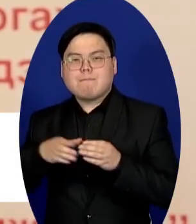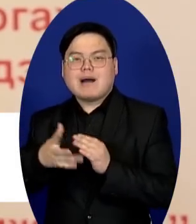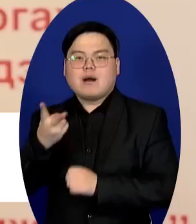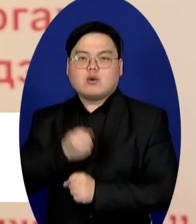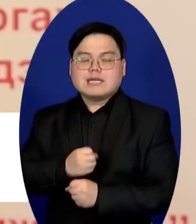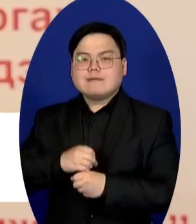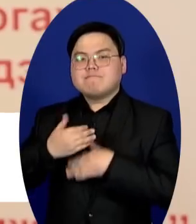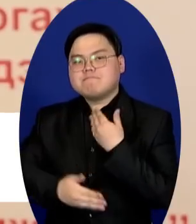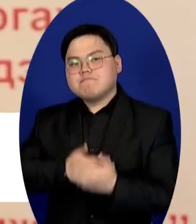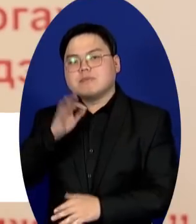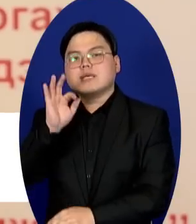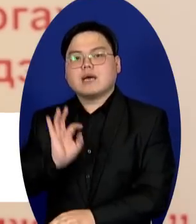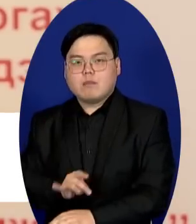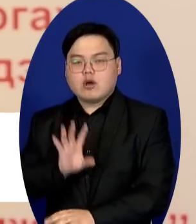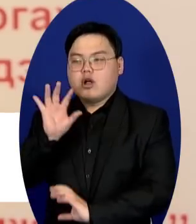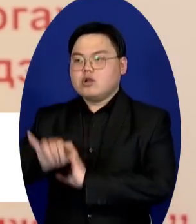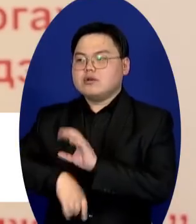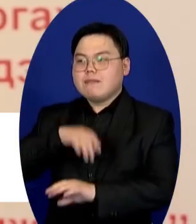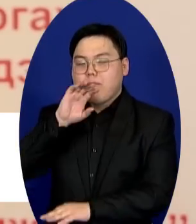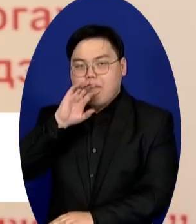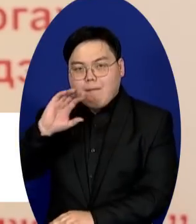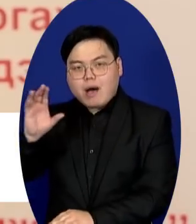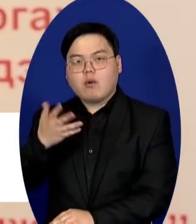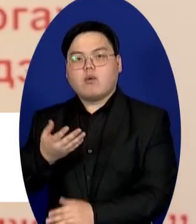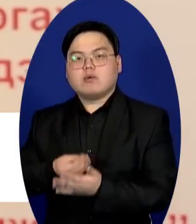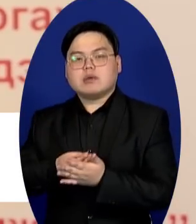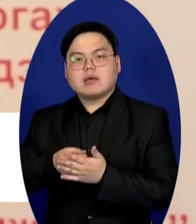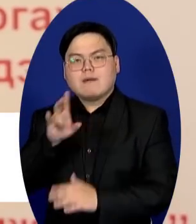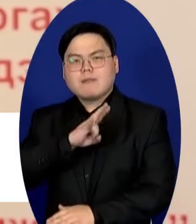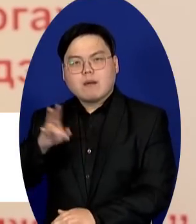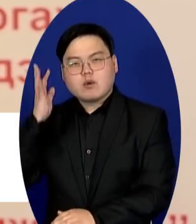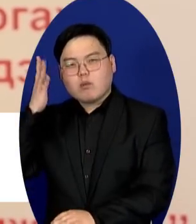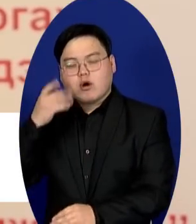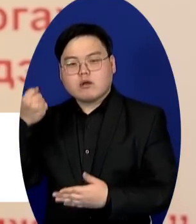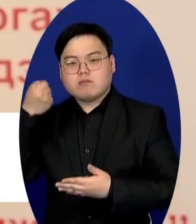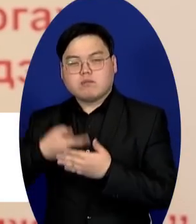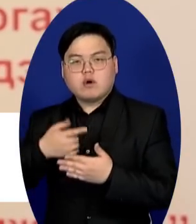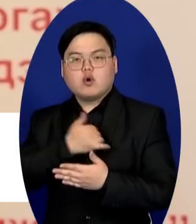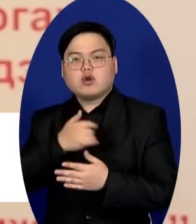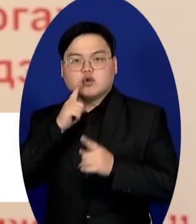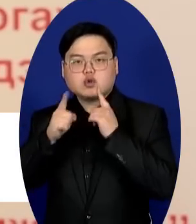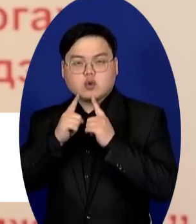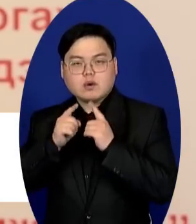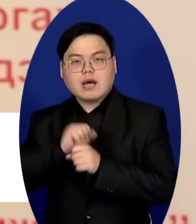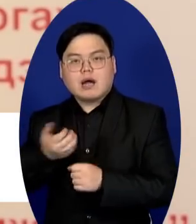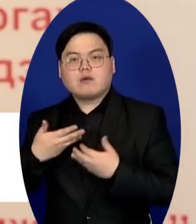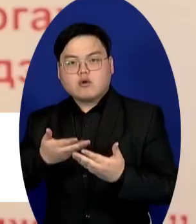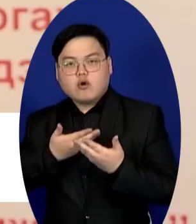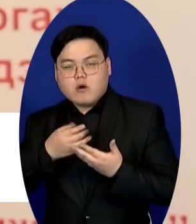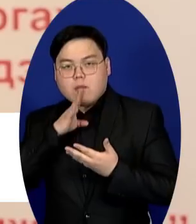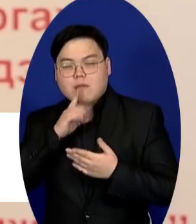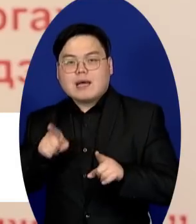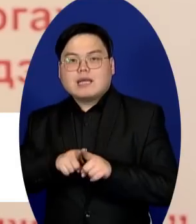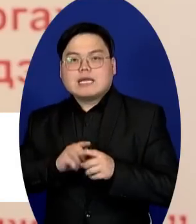бол мөн ялгаа авахгүй энэ олон улсын байгууллага за дээр нь намын бодлого чиглэл тусгагдсан байж байгаа удирдах зөвлөлөөс өгч байгаа чиглэлч гэдэг юм уу. Энийг